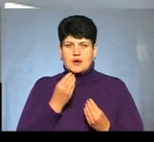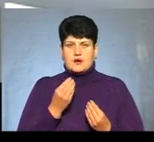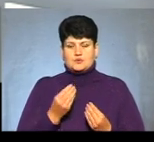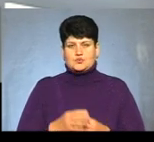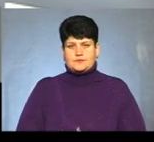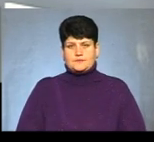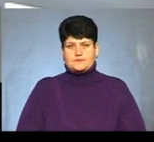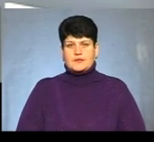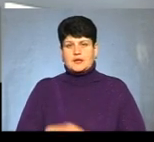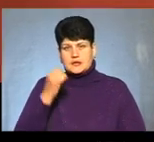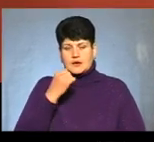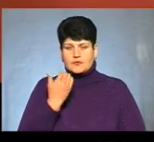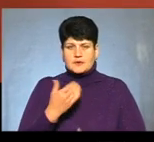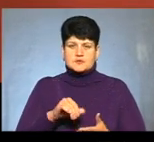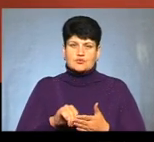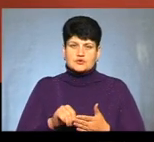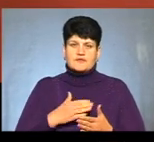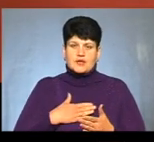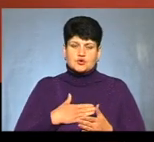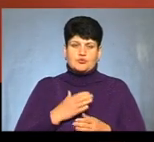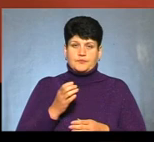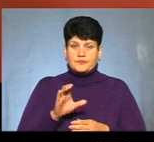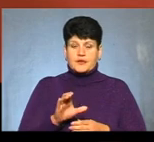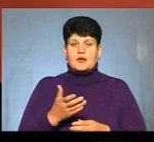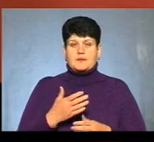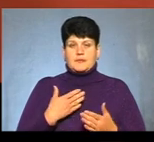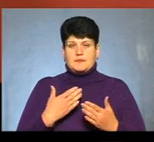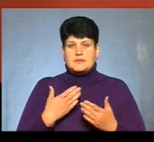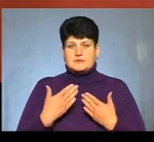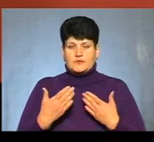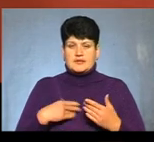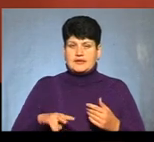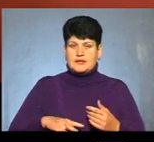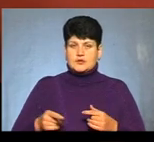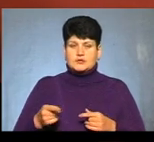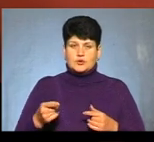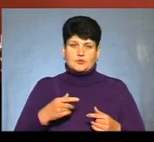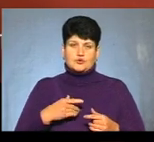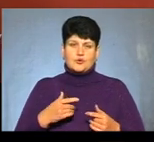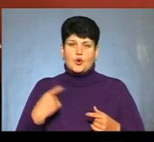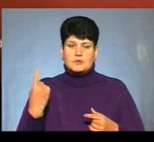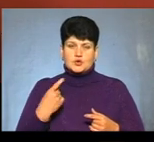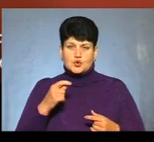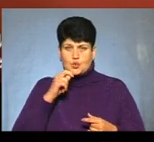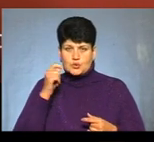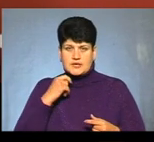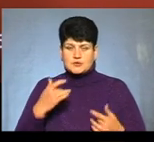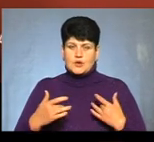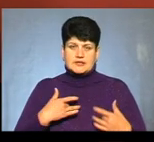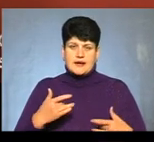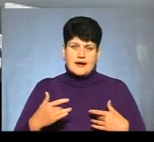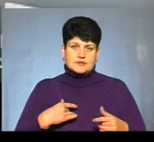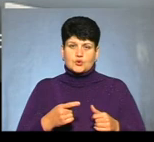яка є окрасою в репертуарі. Тож я дякую вам за участь у нашому ефірі. І нагадаю, що ми спілкувалися з директором Тернопільського академічного